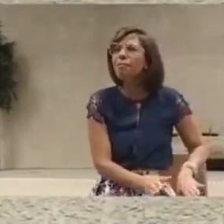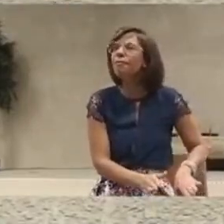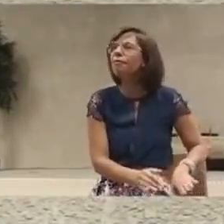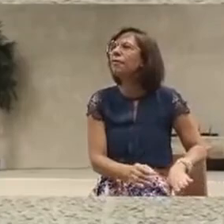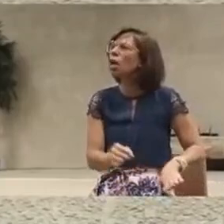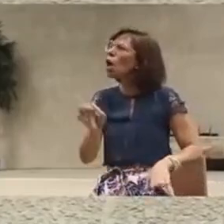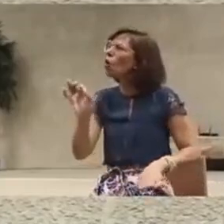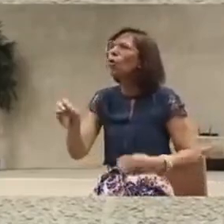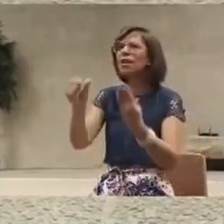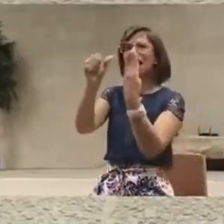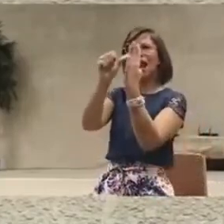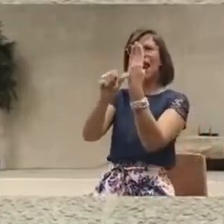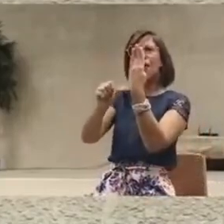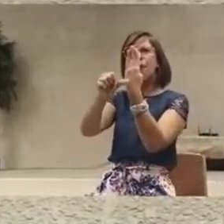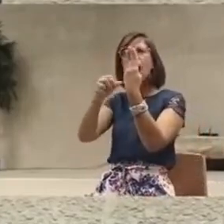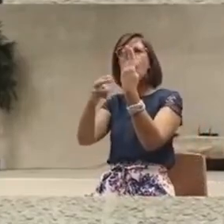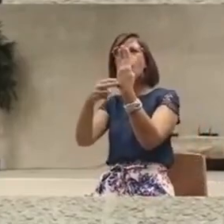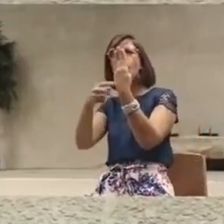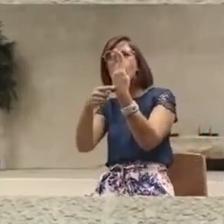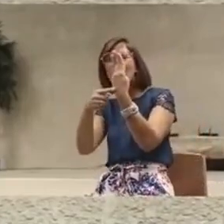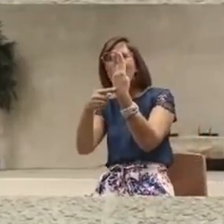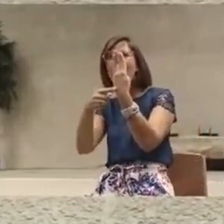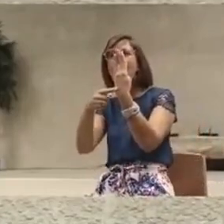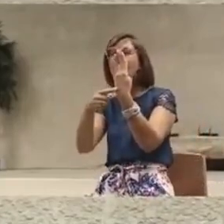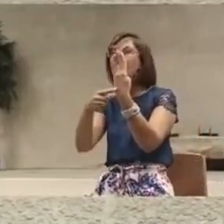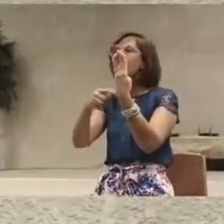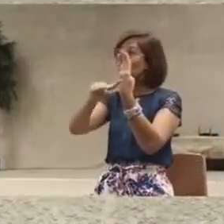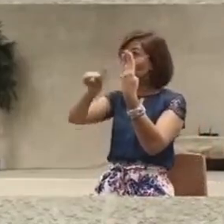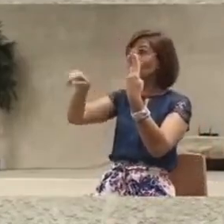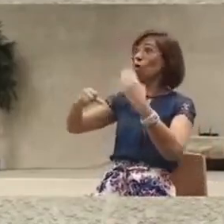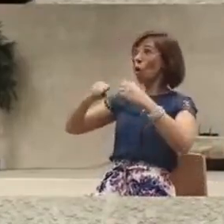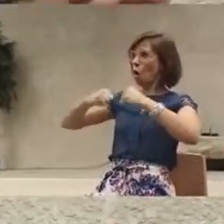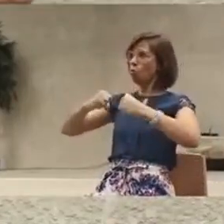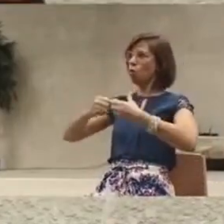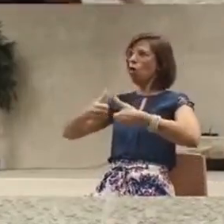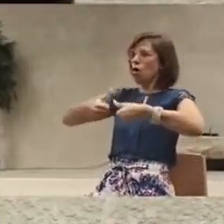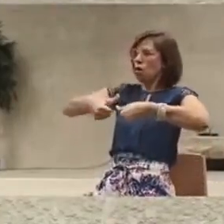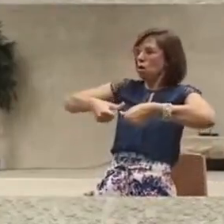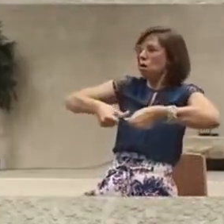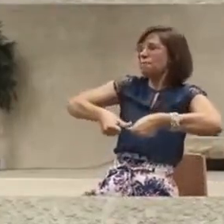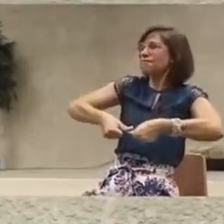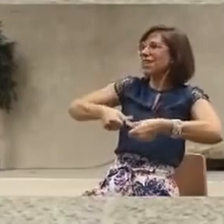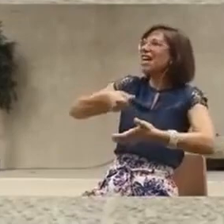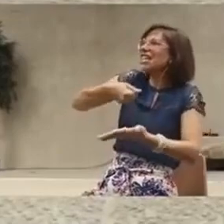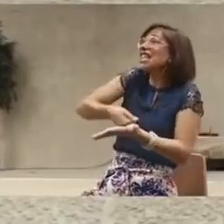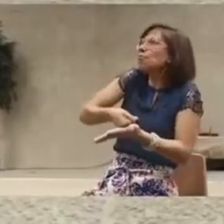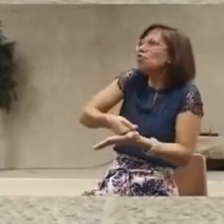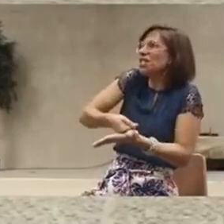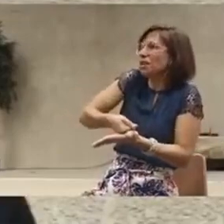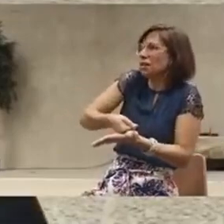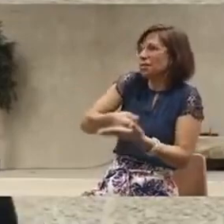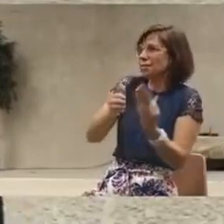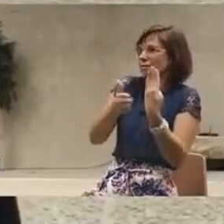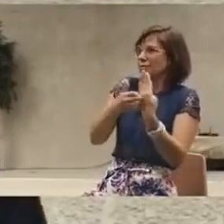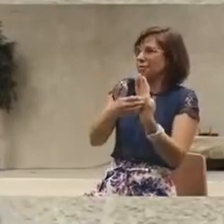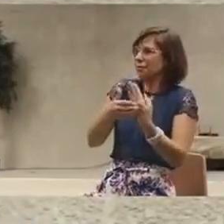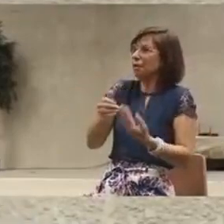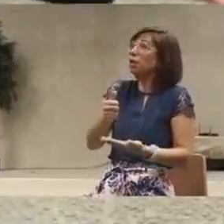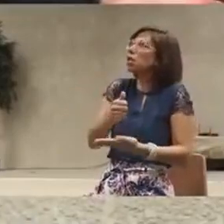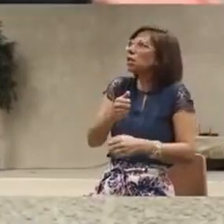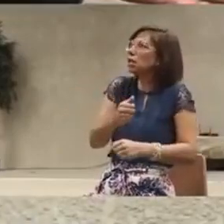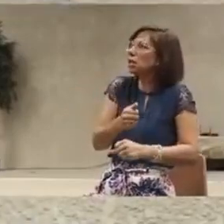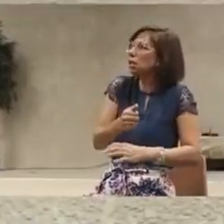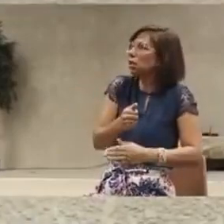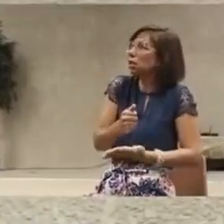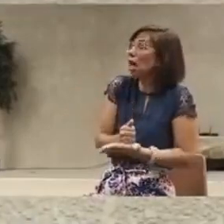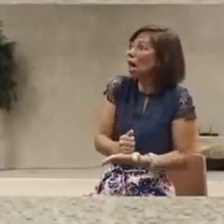la parole de Dieu. Vous savez, il est question ici du peuple d'Israël qui était dans le désert, qui ont été idolâtres, qui ont murmuré, qui